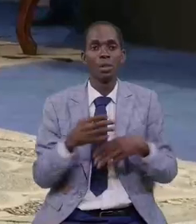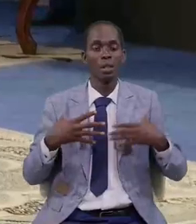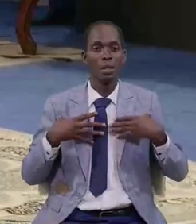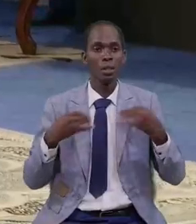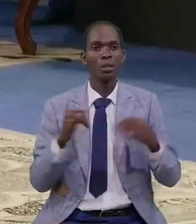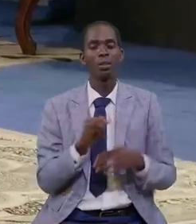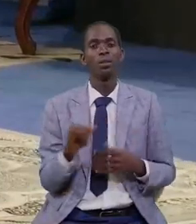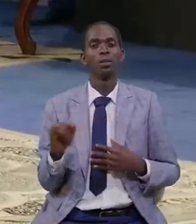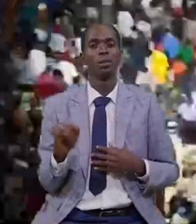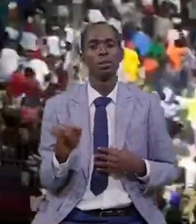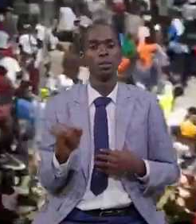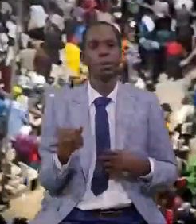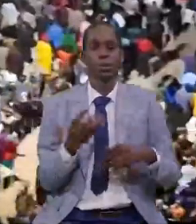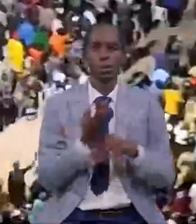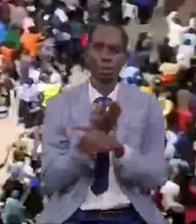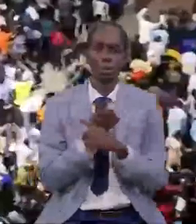guérison